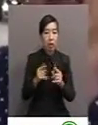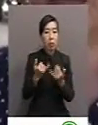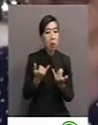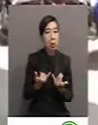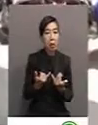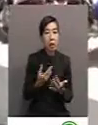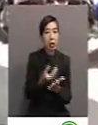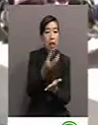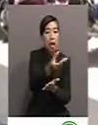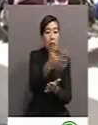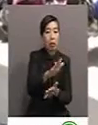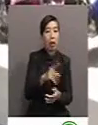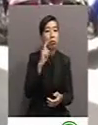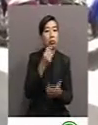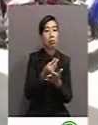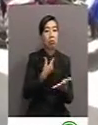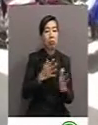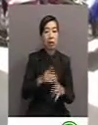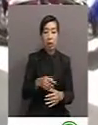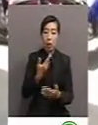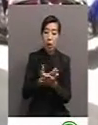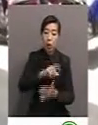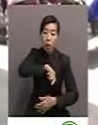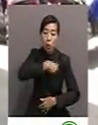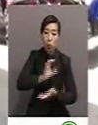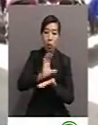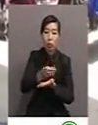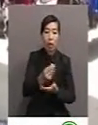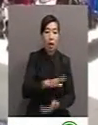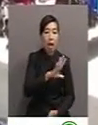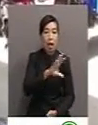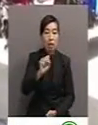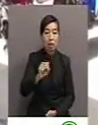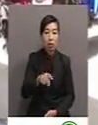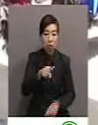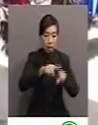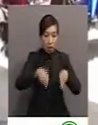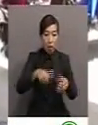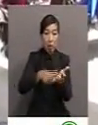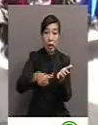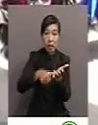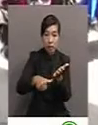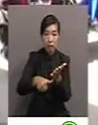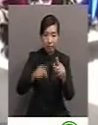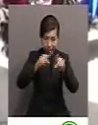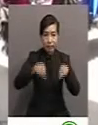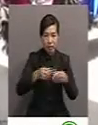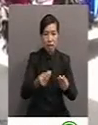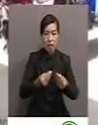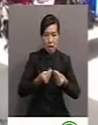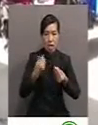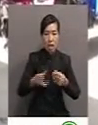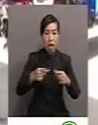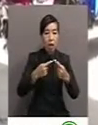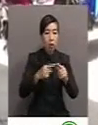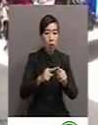ใช่ค่ะ เท่าไหร่ครับ 500,000ค่ะ โดนไป500,000 บาท ค่ะ2 คนผัวเมีย ได้รับใบเสร็จหรือยัง อันนี้ได้รับใบเสร็จแล้ว แต่ยัง